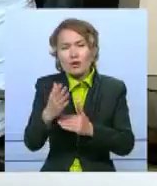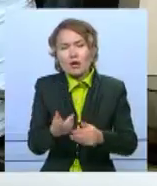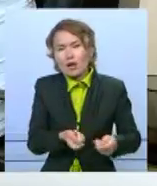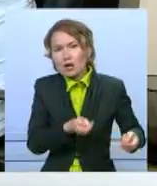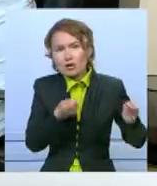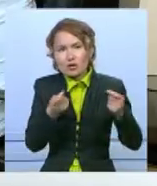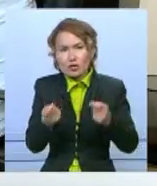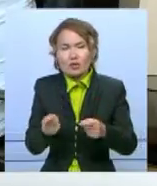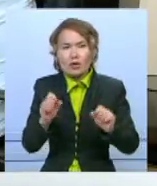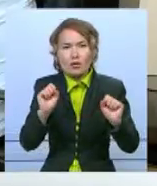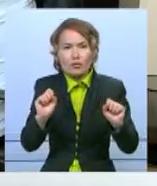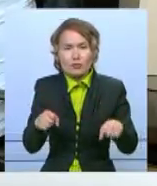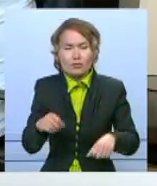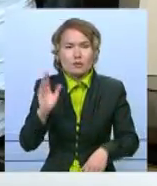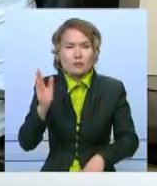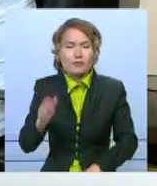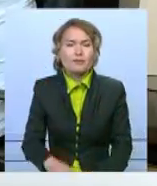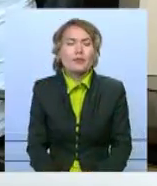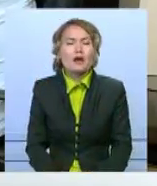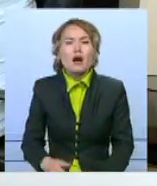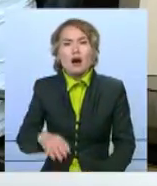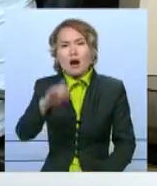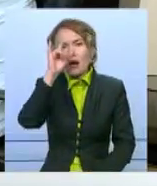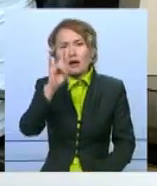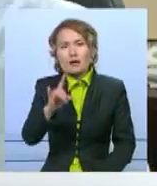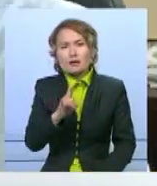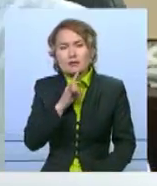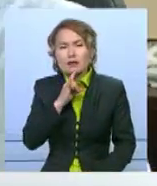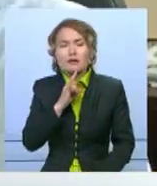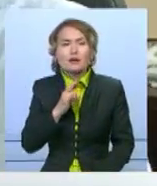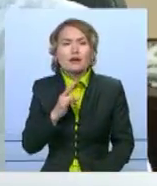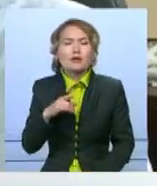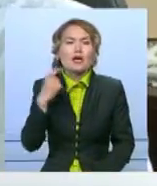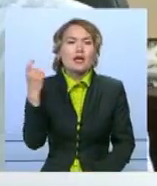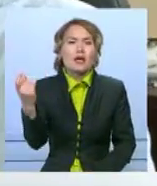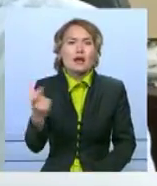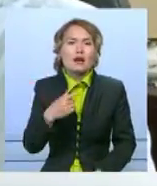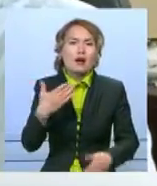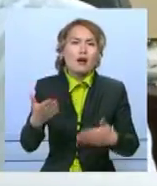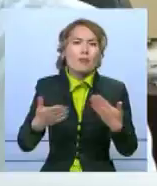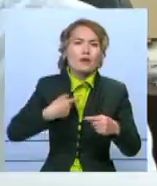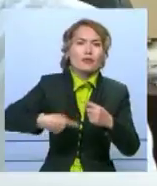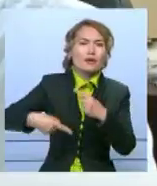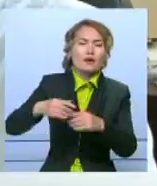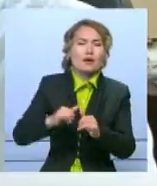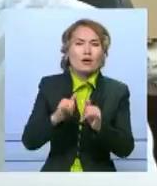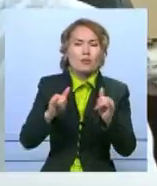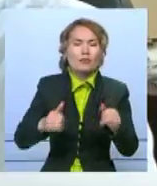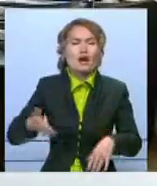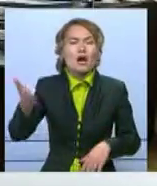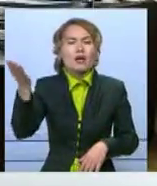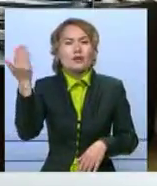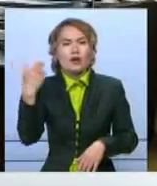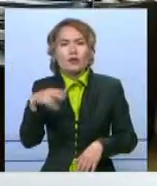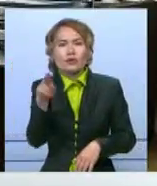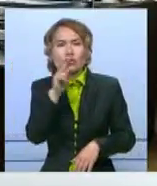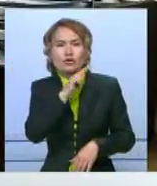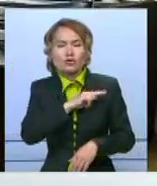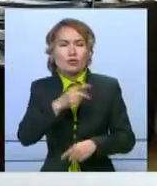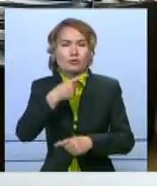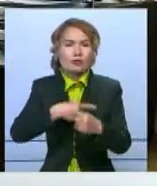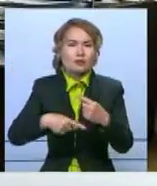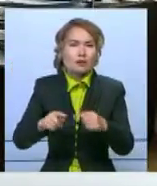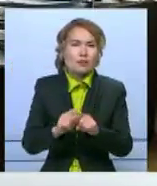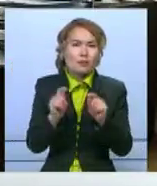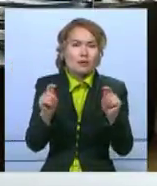Ал саясаттанушы Мамук Арешидзе Қазақстан мен арадағы экономикалық сауда-саттық қатынасты кезінде Эдуард Шеварнадзе бастап